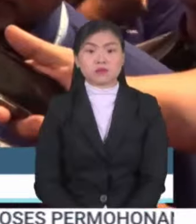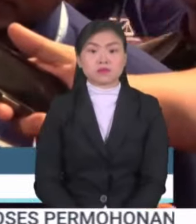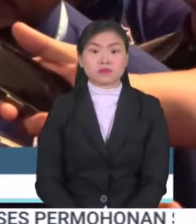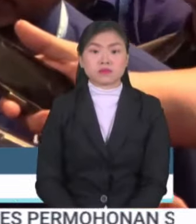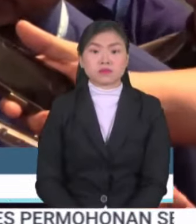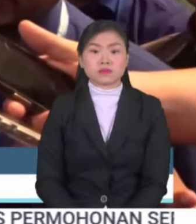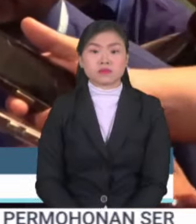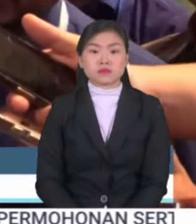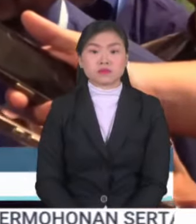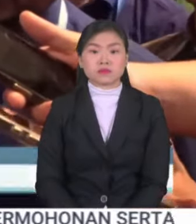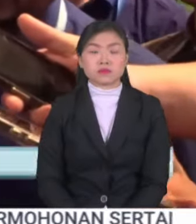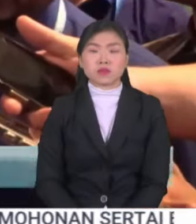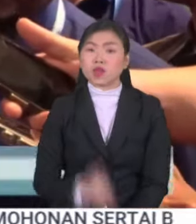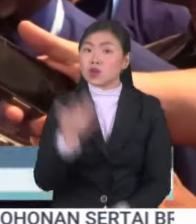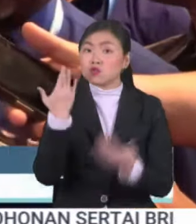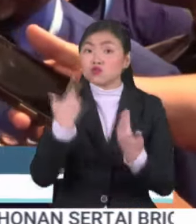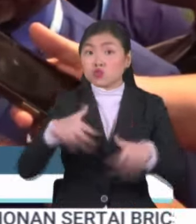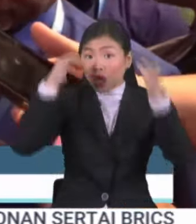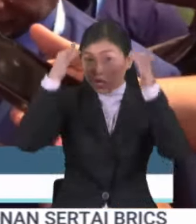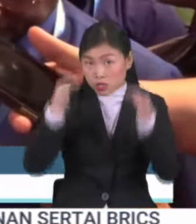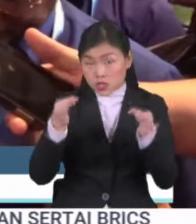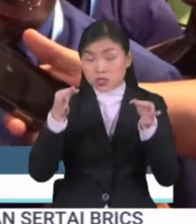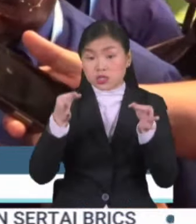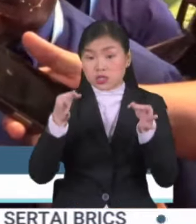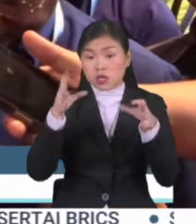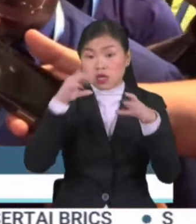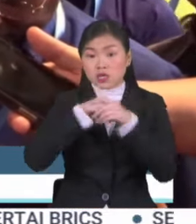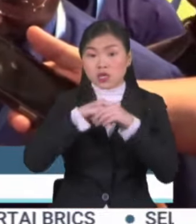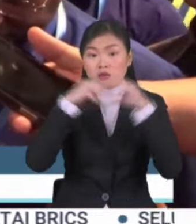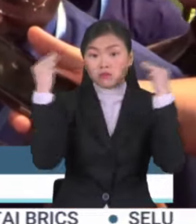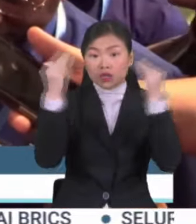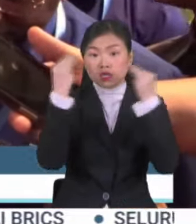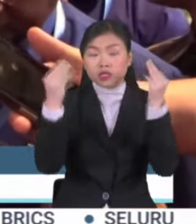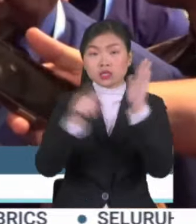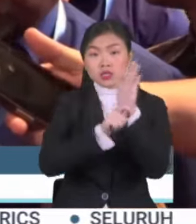Itu telah diputuskan dalam majlis tertinggi